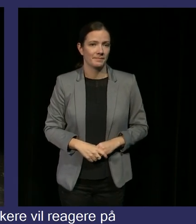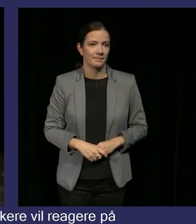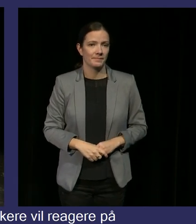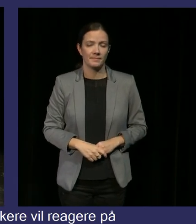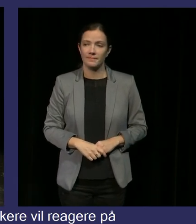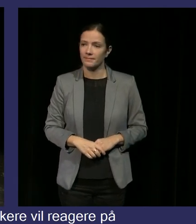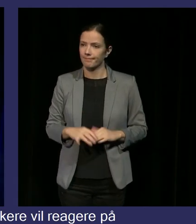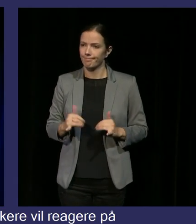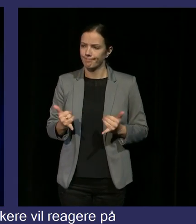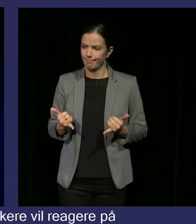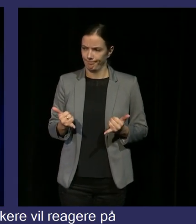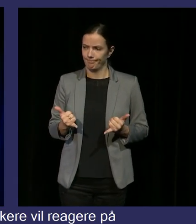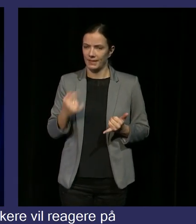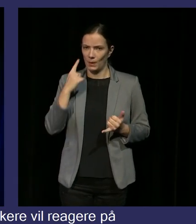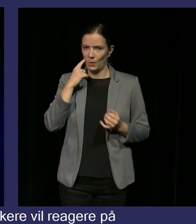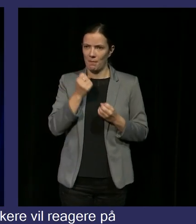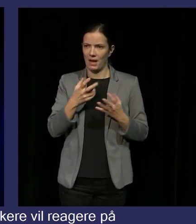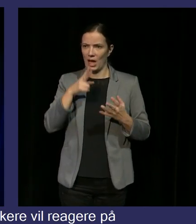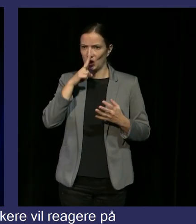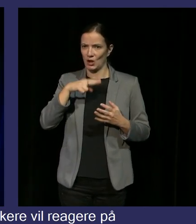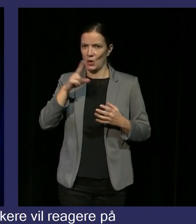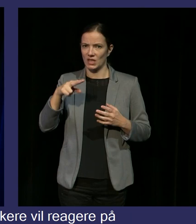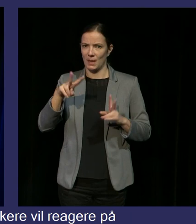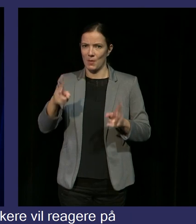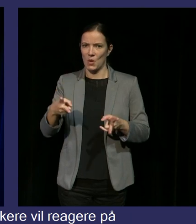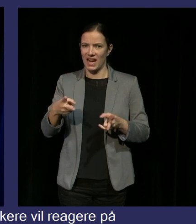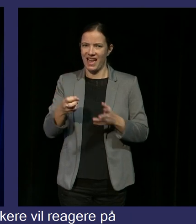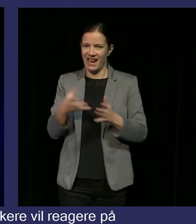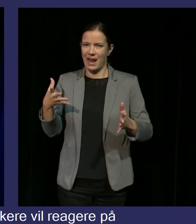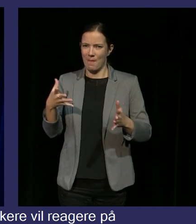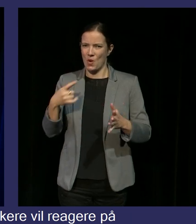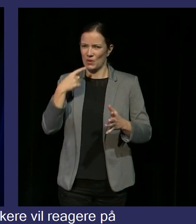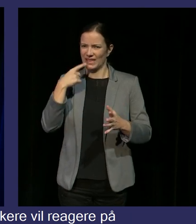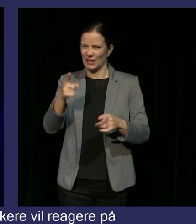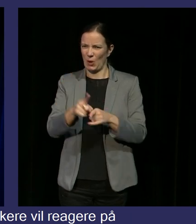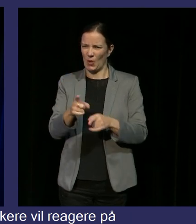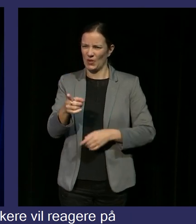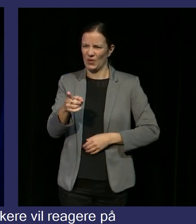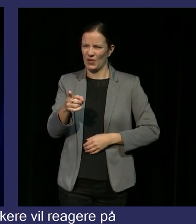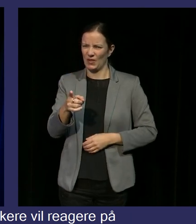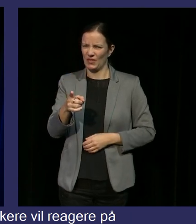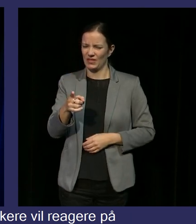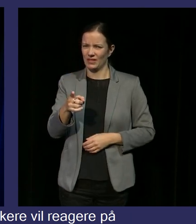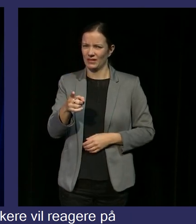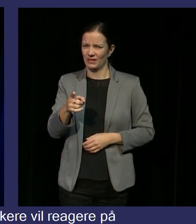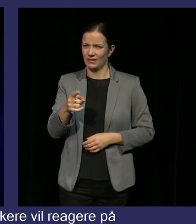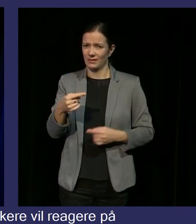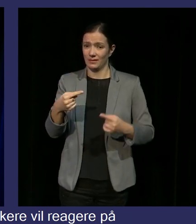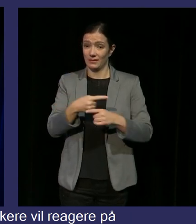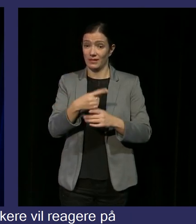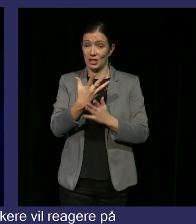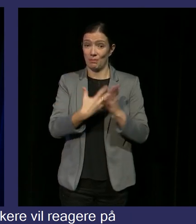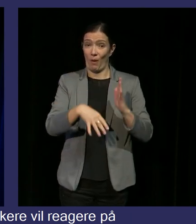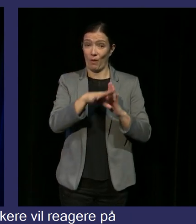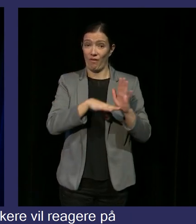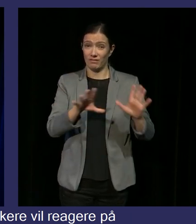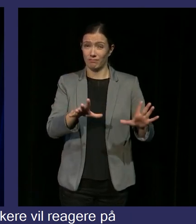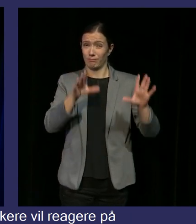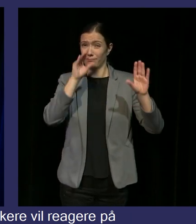Ja, det tror jeg kanskje mange nynorskbrukere vil reagere på at du sier. Kunne man ikke ha tolket språkloven